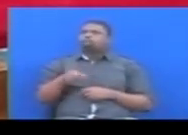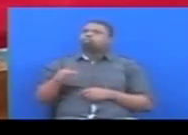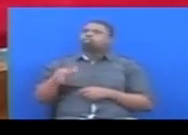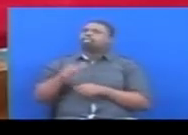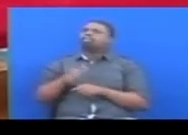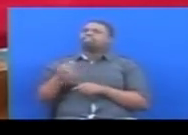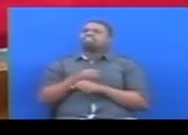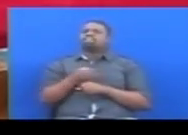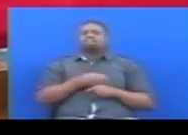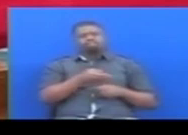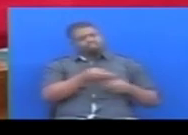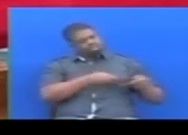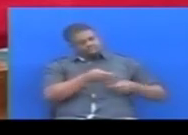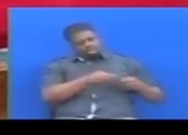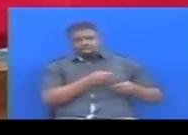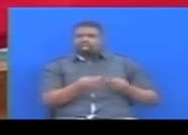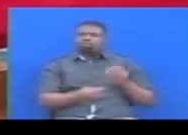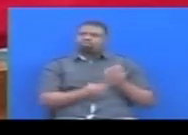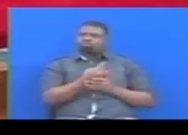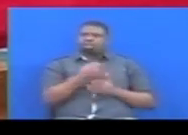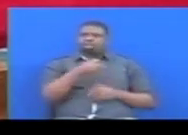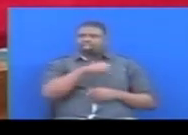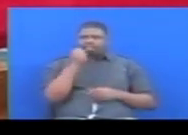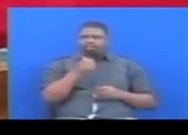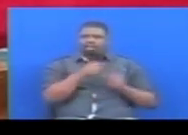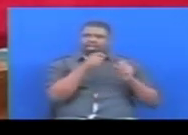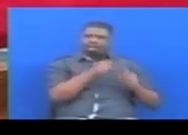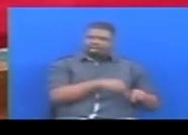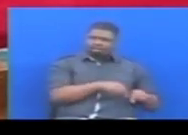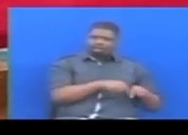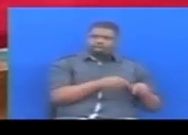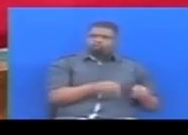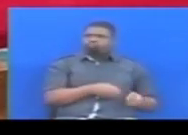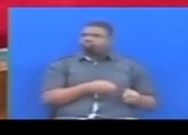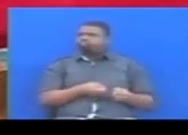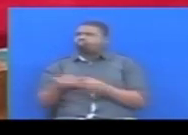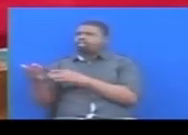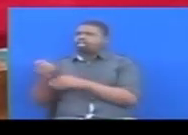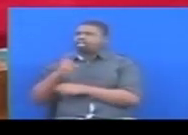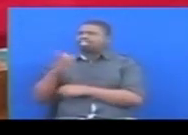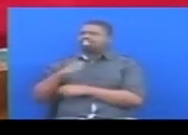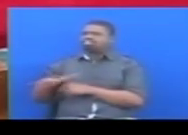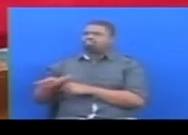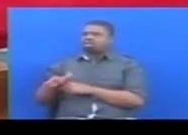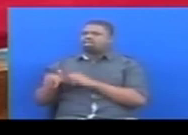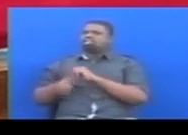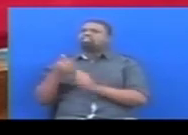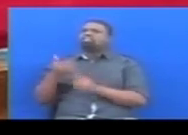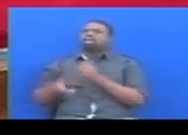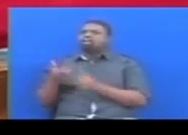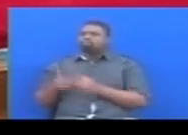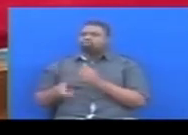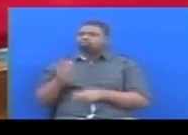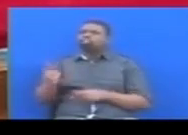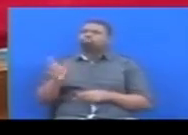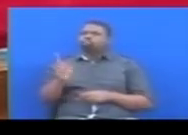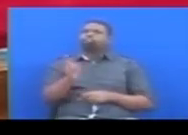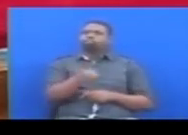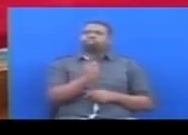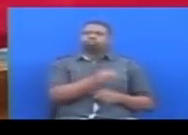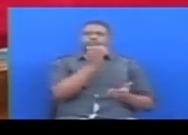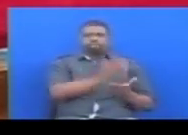biashara ya kuchukua nyama ya ng'ombe kupeleka Zanzibar, na ziko kweli changamoto kadha wa kadha.